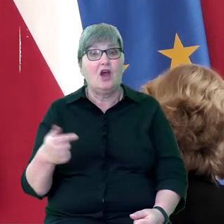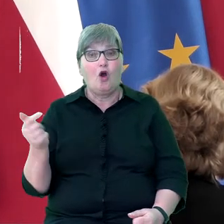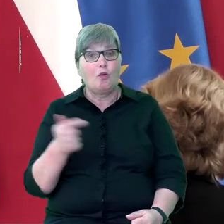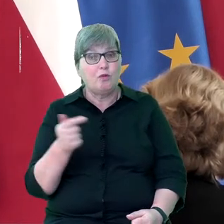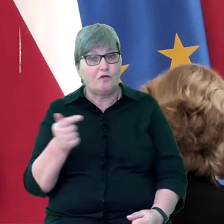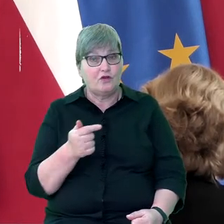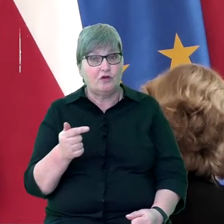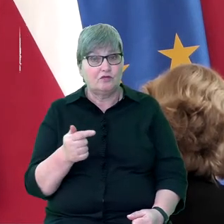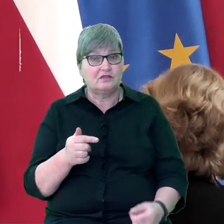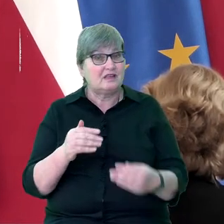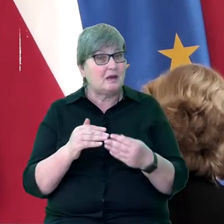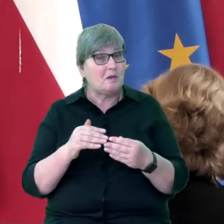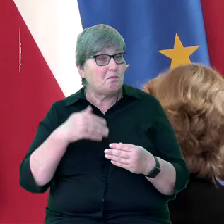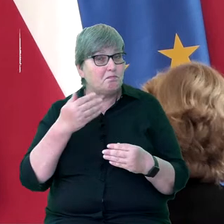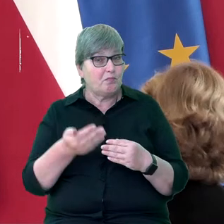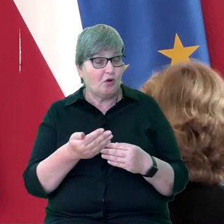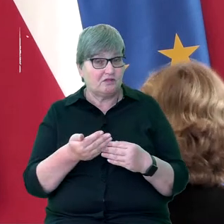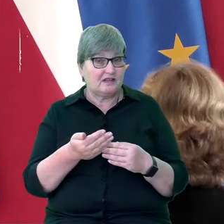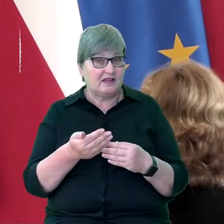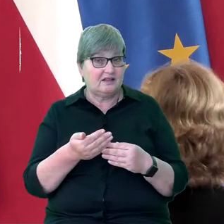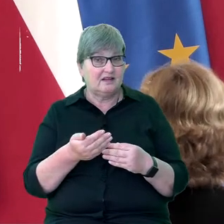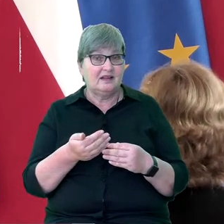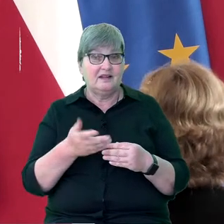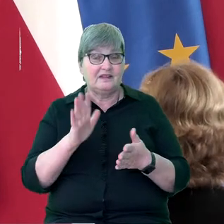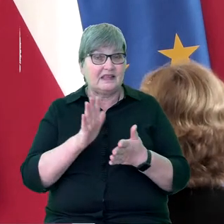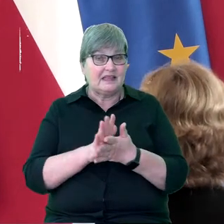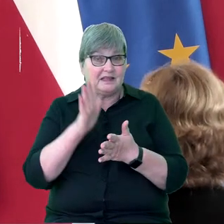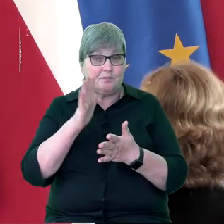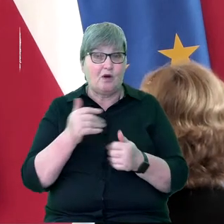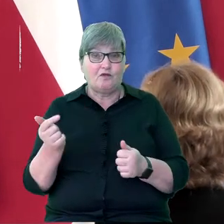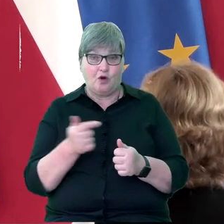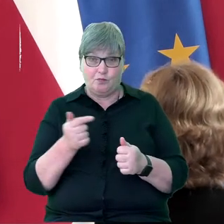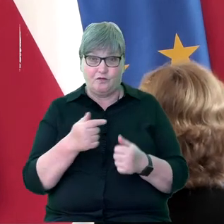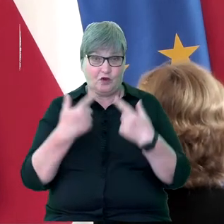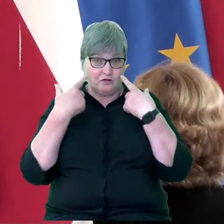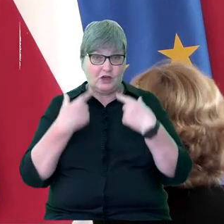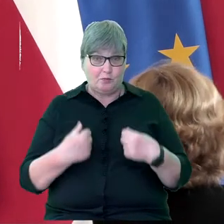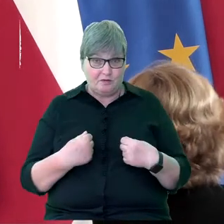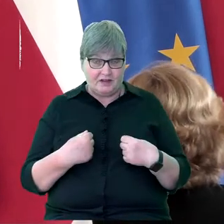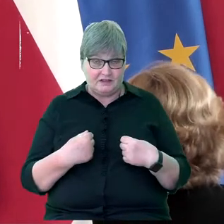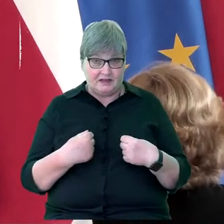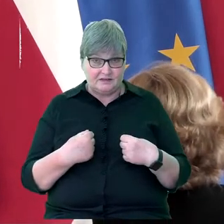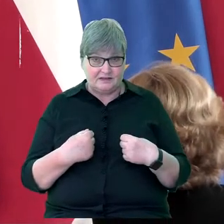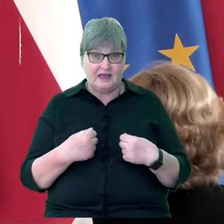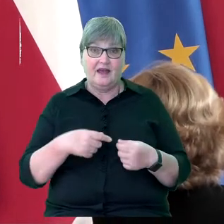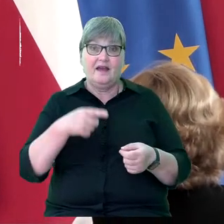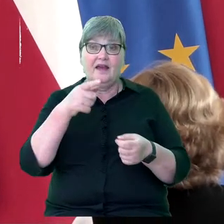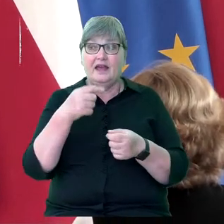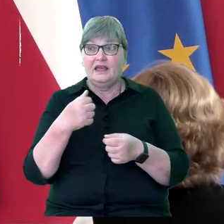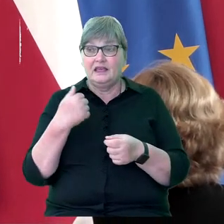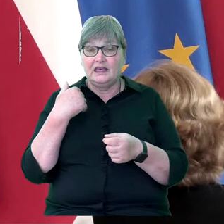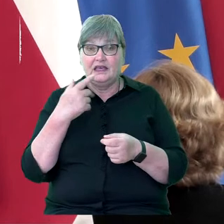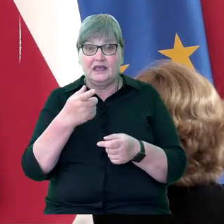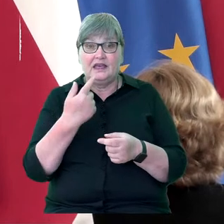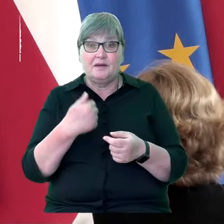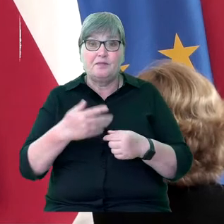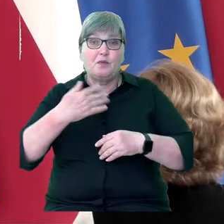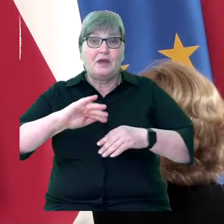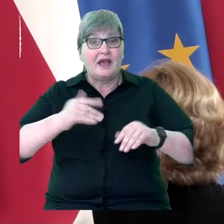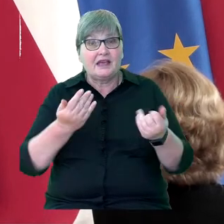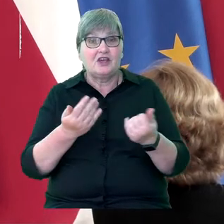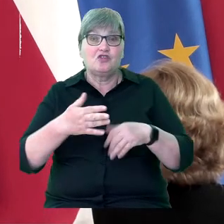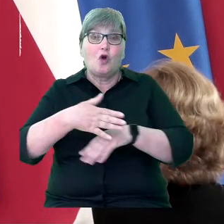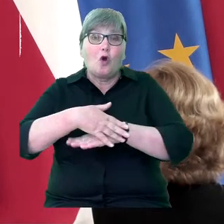typowe obowiązki obywatelskie. Z drugiej strony podlegał też pewnym ograniczeniom, które nieznane były ogółowi obywateli,